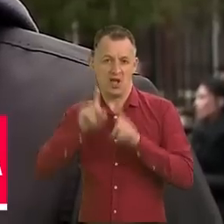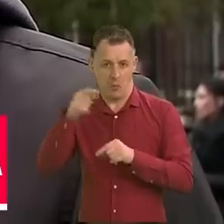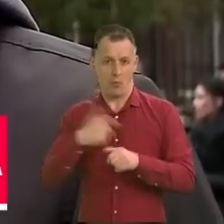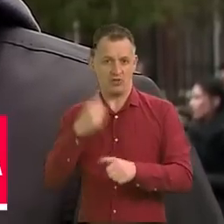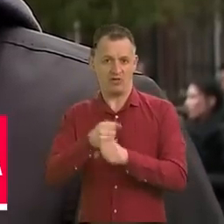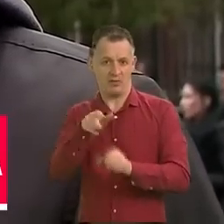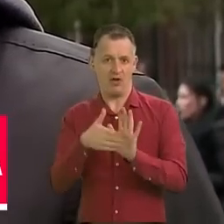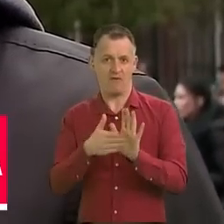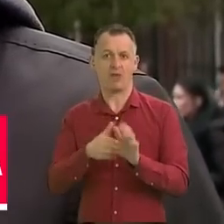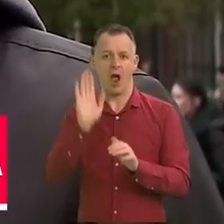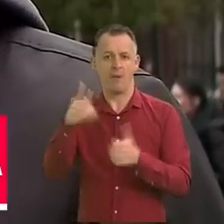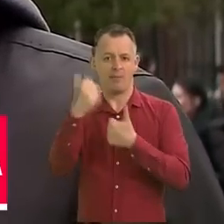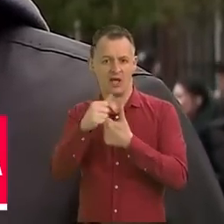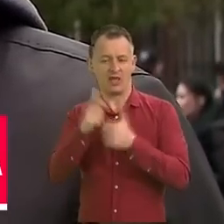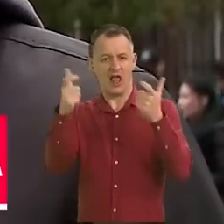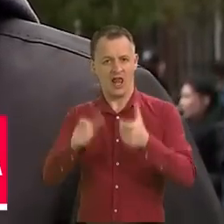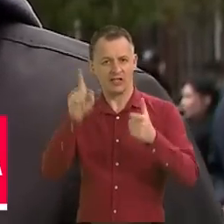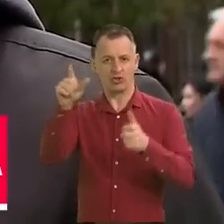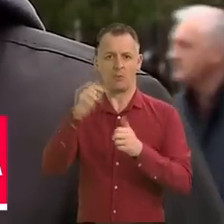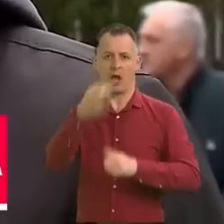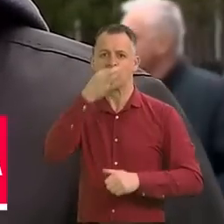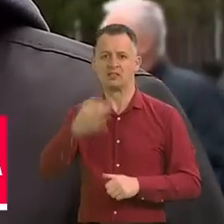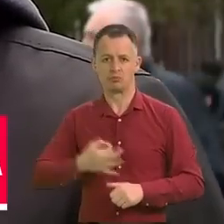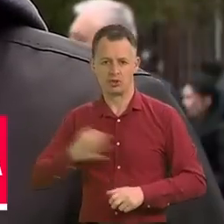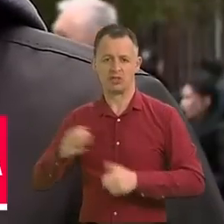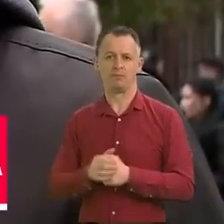la clasa aceea și mi-a spus că